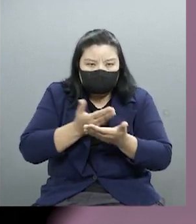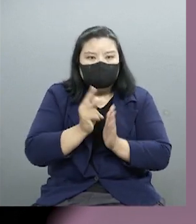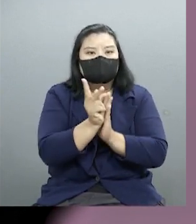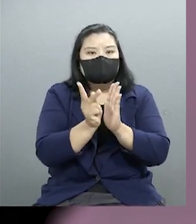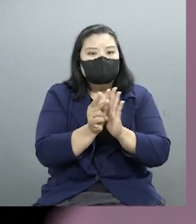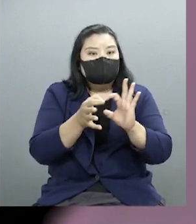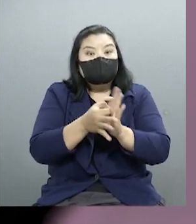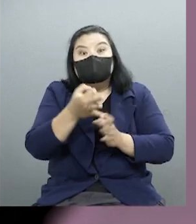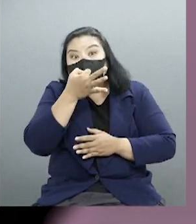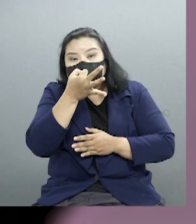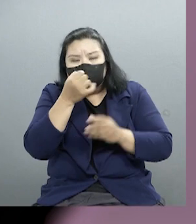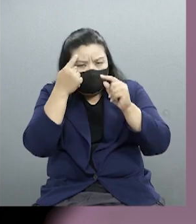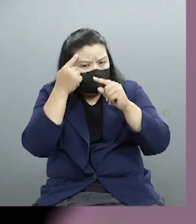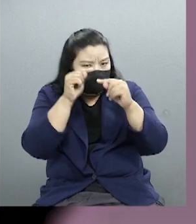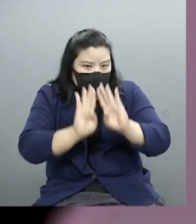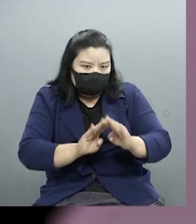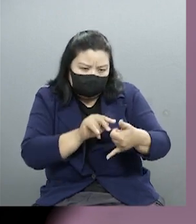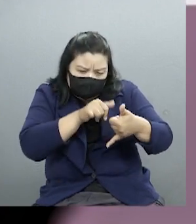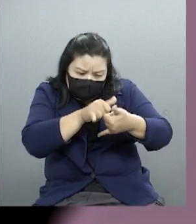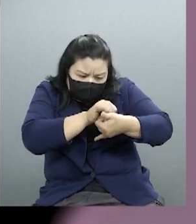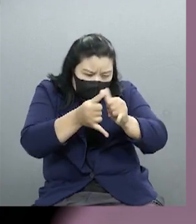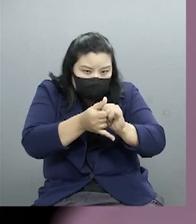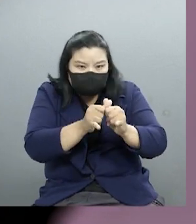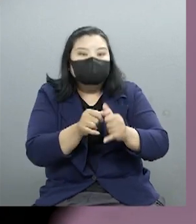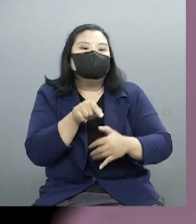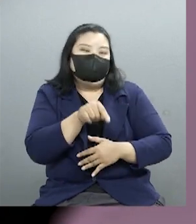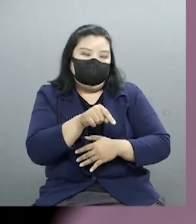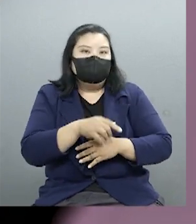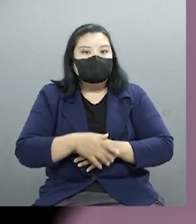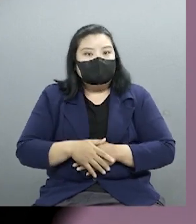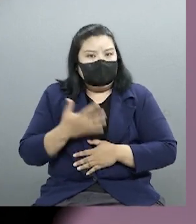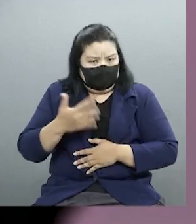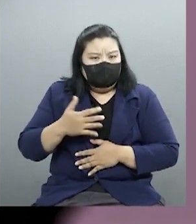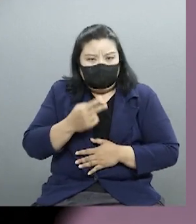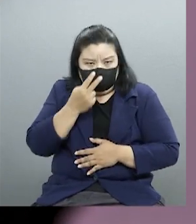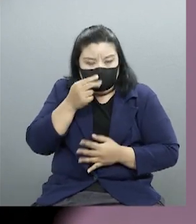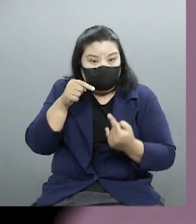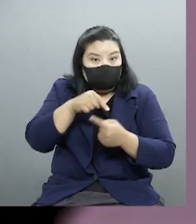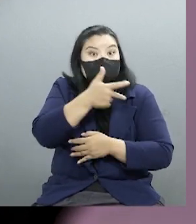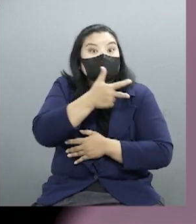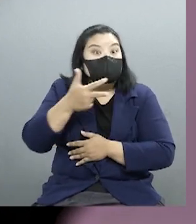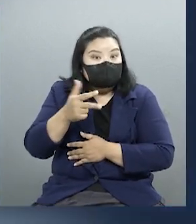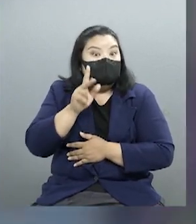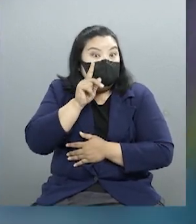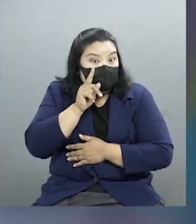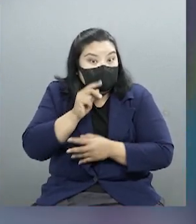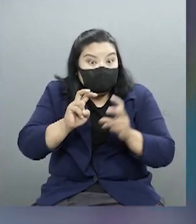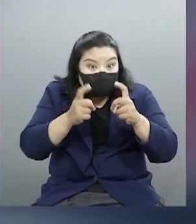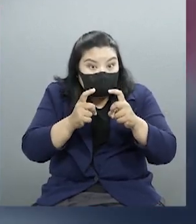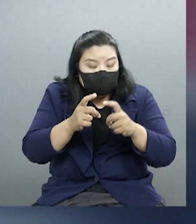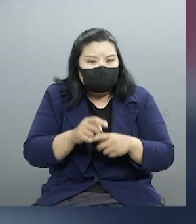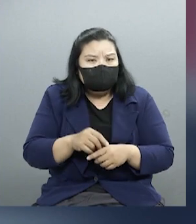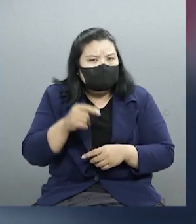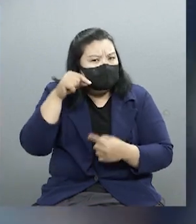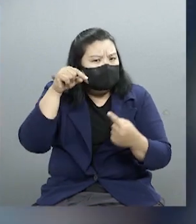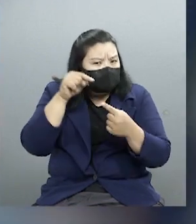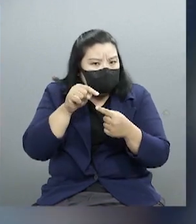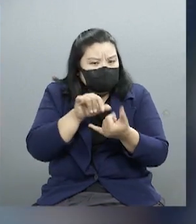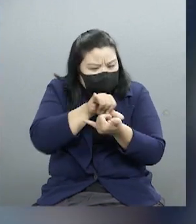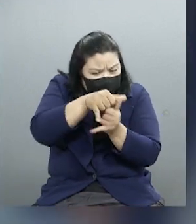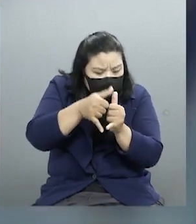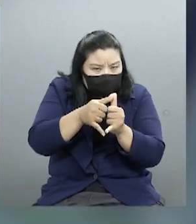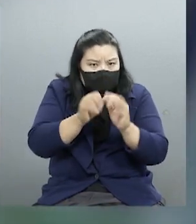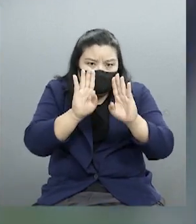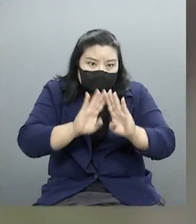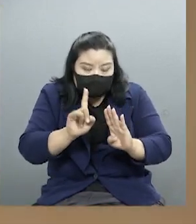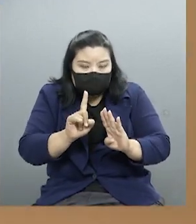เรื่องกฎหมายกับอาชีพ Sex Creator คุณผู้ชมท่านนี้ก็บอกว่าเห็นข่าวไทย PBS เล่าเรื่อง Sex Creator ต่อเนื่องกันหล